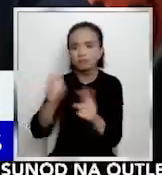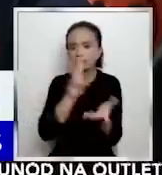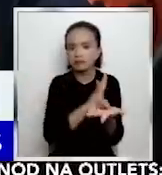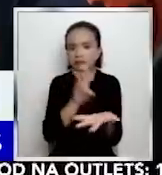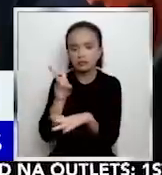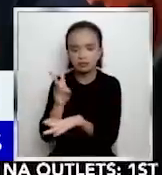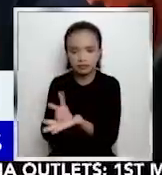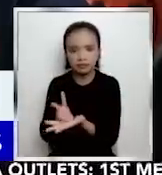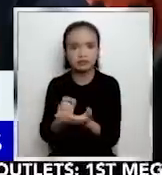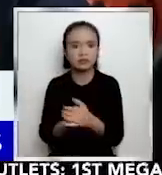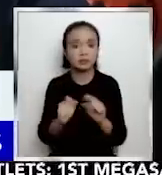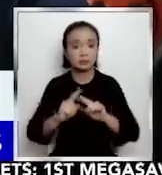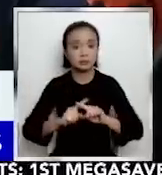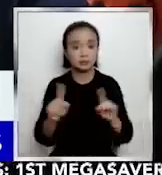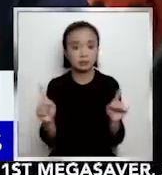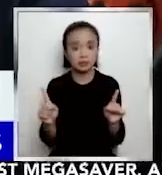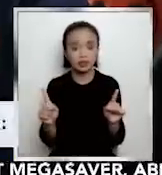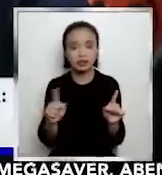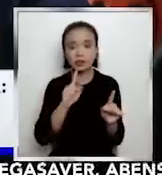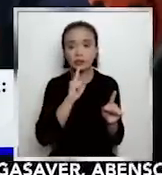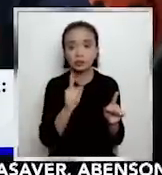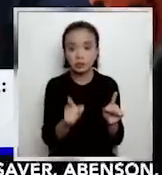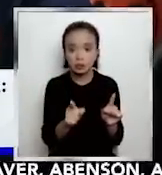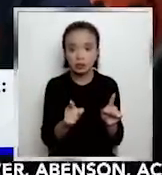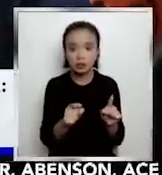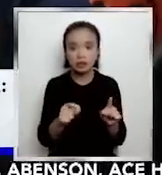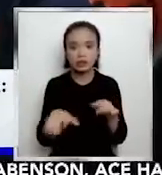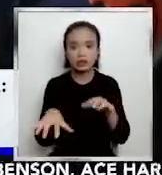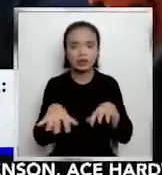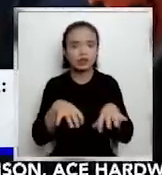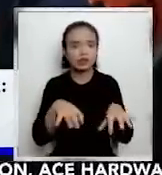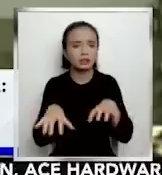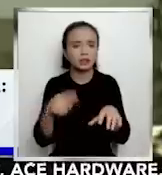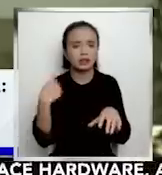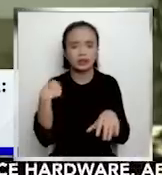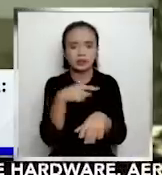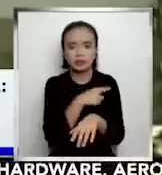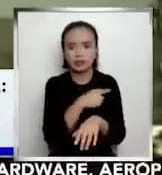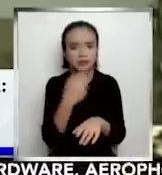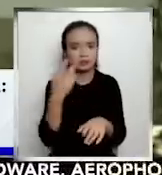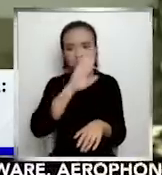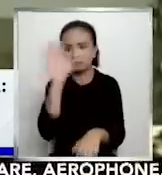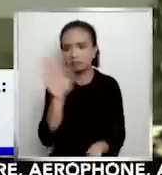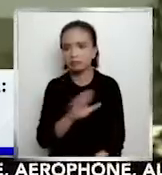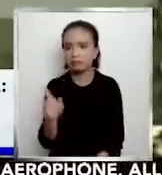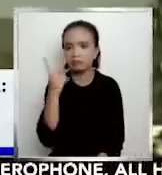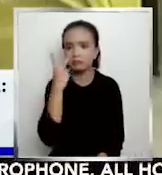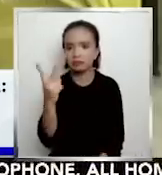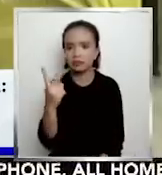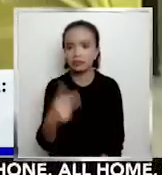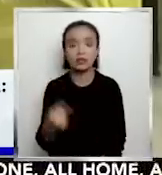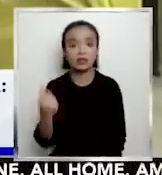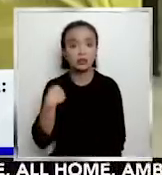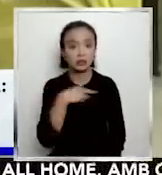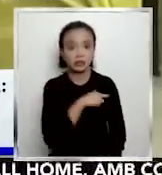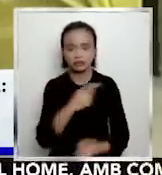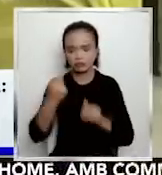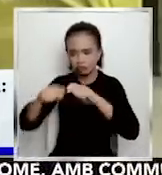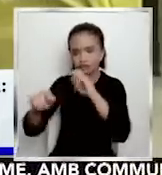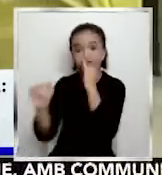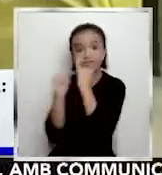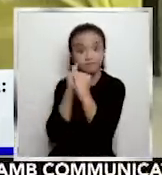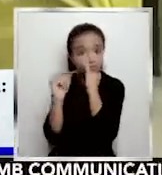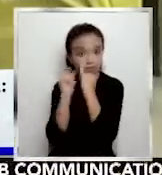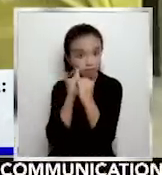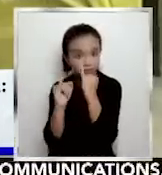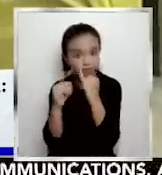Pero yung actual na fishing activity, parang hindi pa kami talaga nakakita. Sinusubukan pa rin naming makuhanan ng pahayag ang